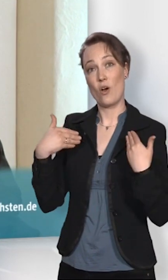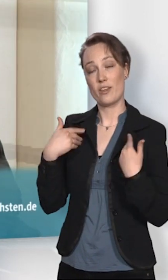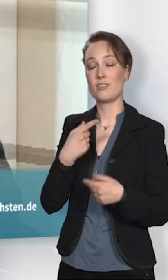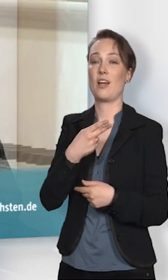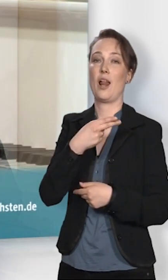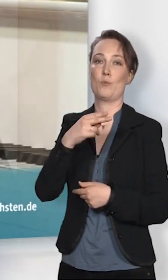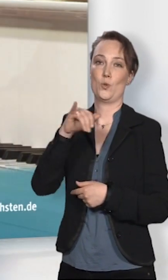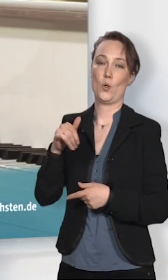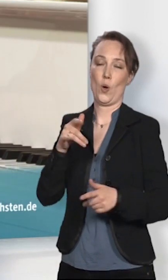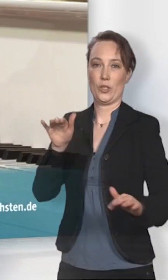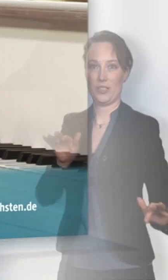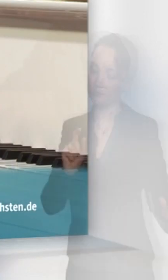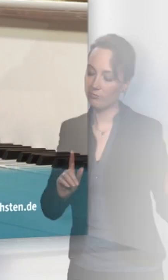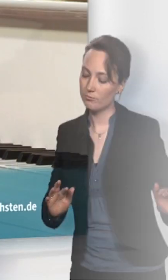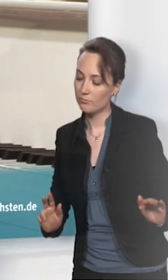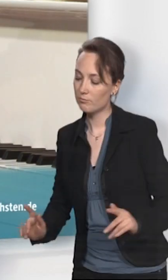Jost.